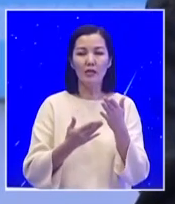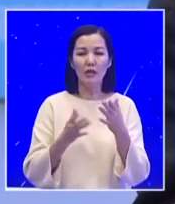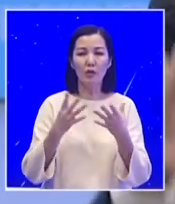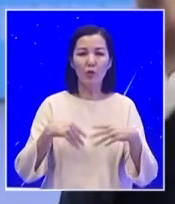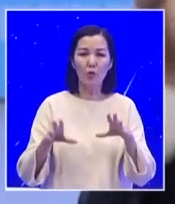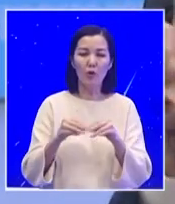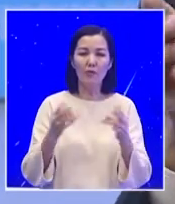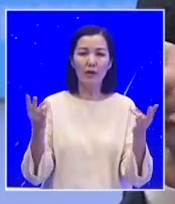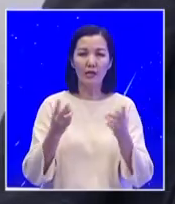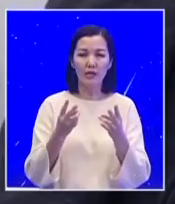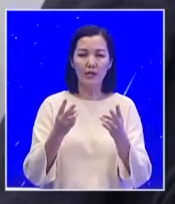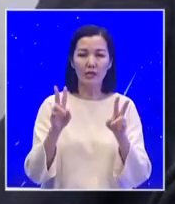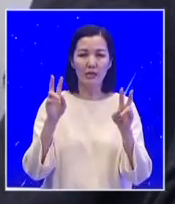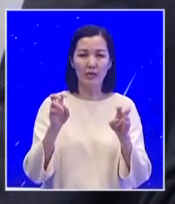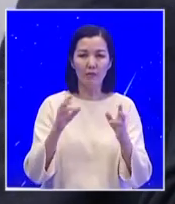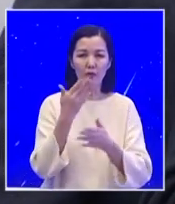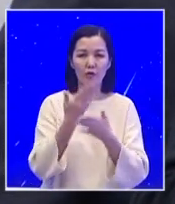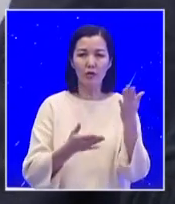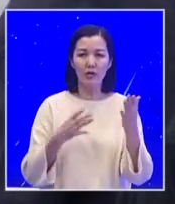қоғамға ортақ мәселелер.